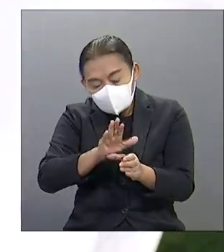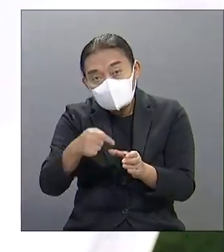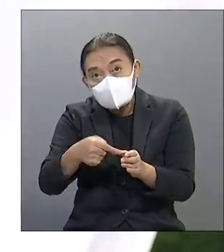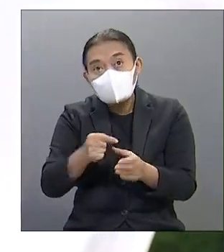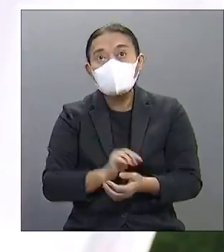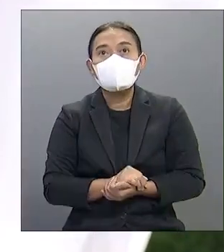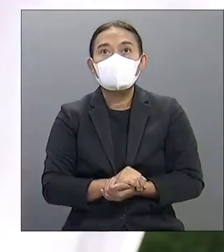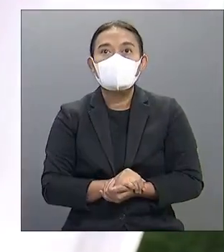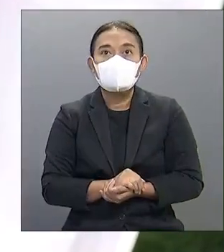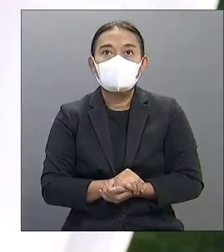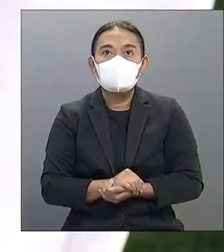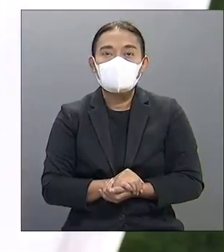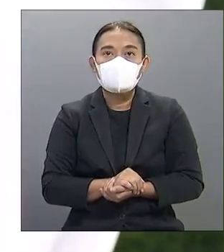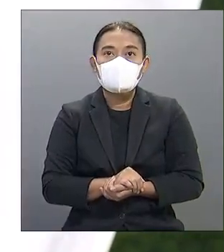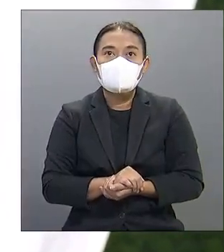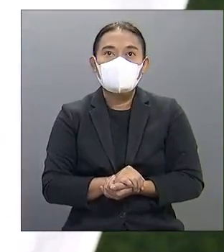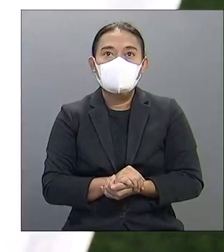หรือแบ